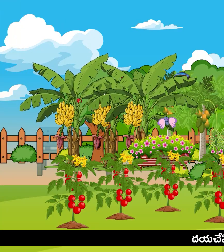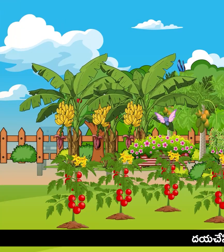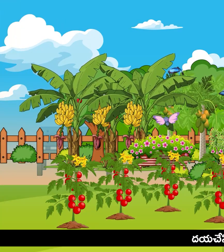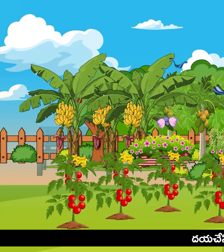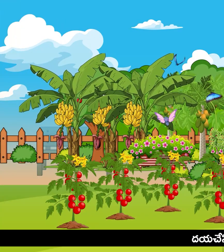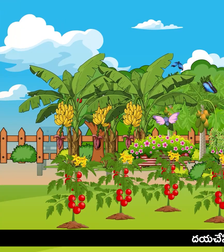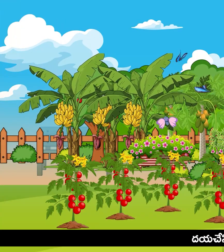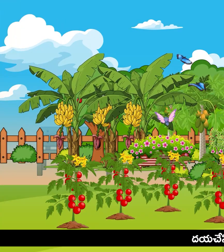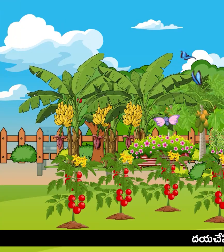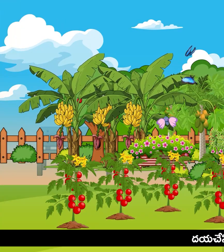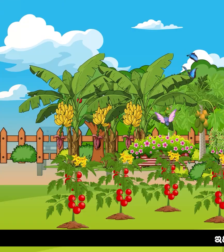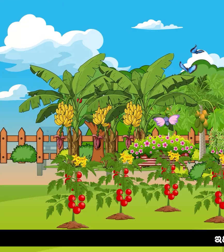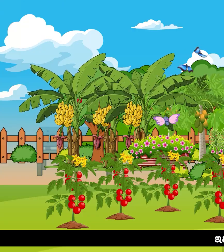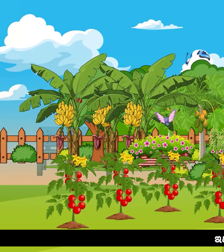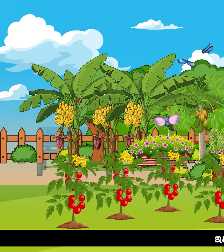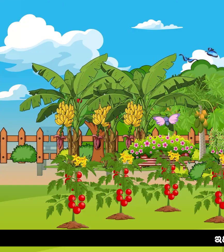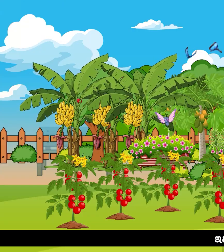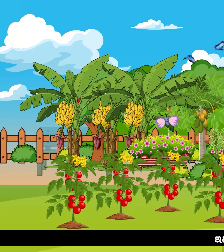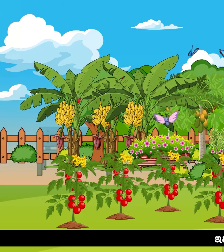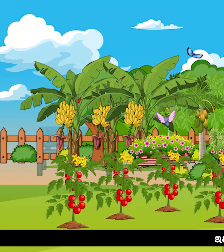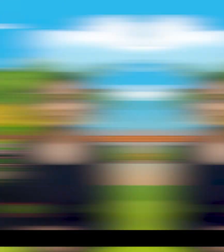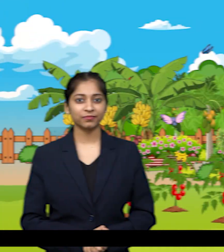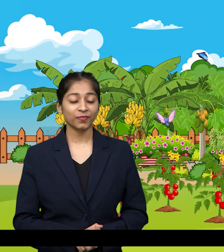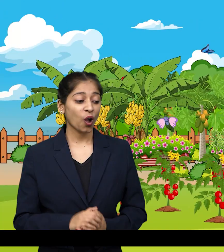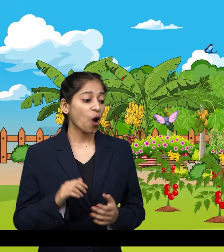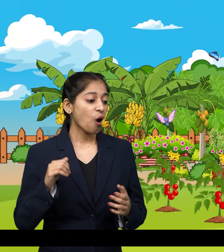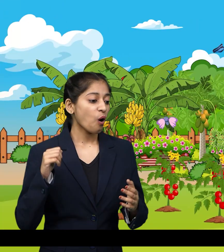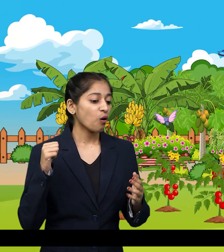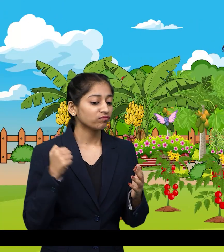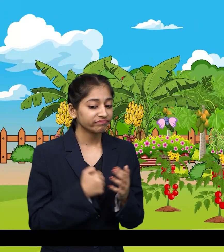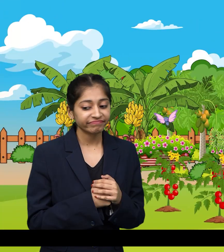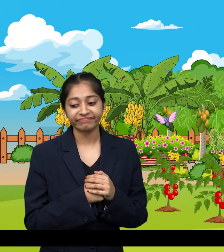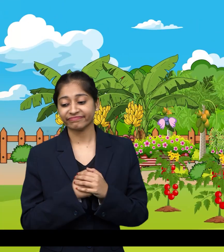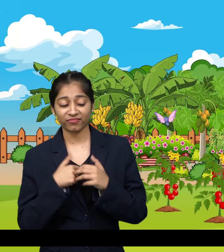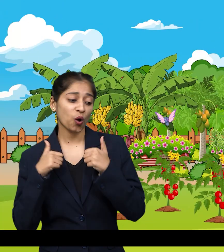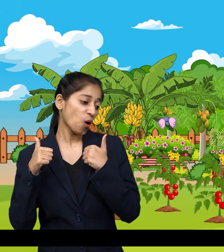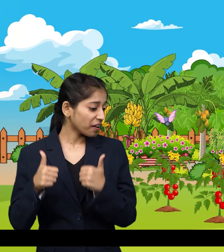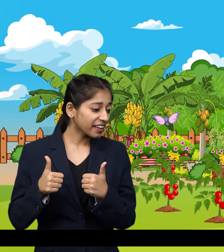దయచేసి ఆకును తెంపవద్దు. ఇది నా ఆహారం. ఓ సరే.